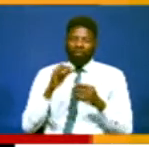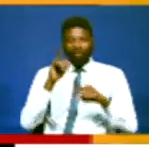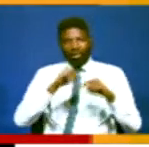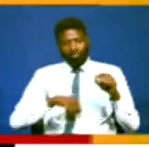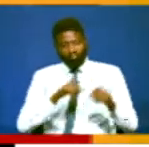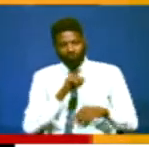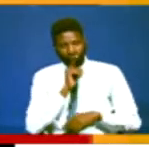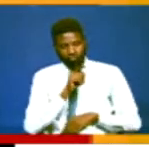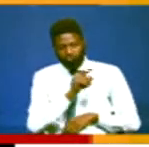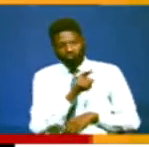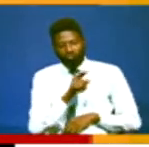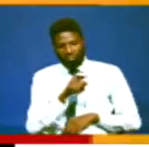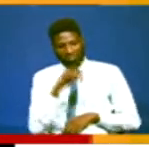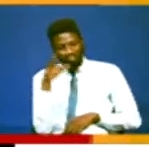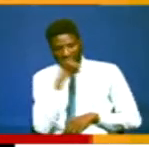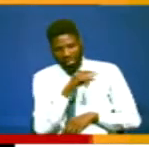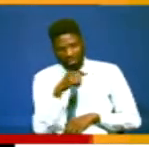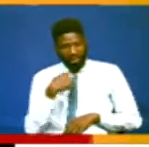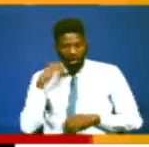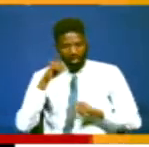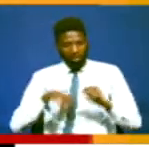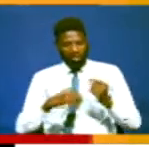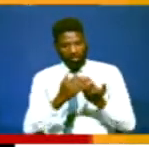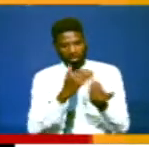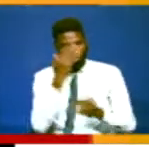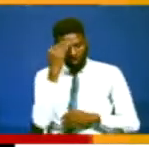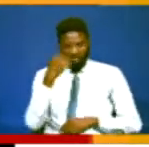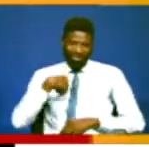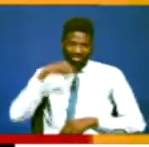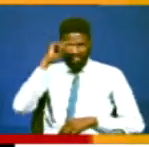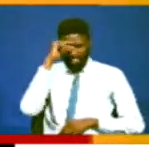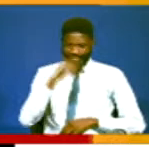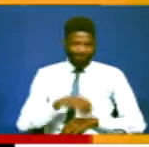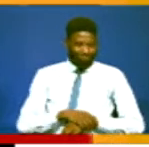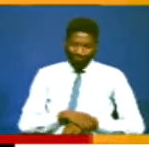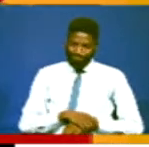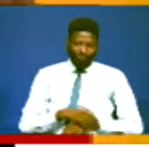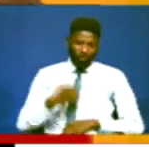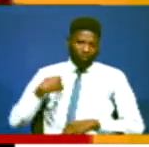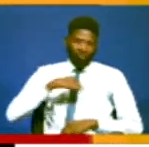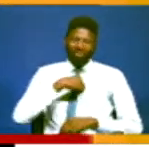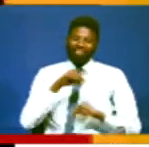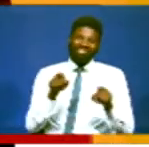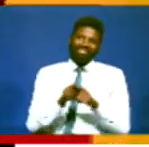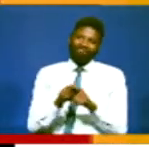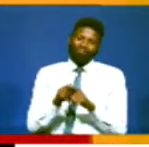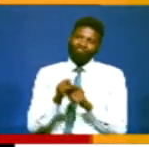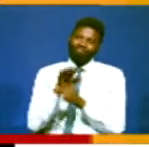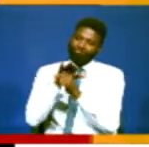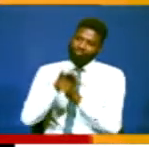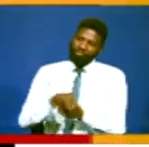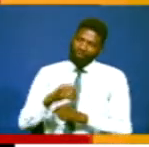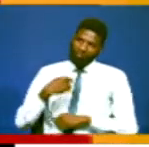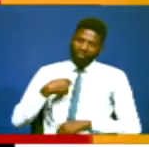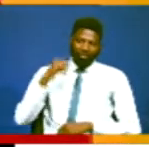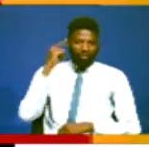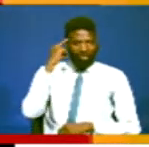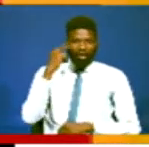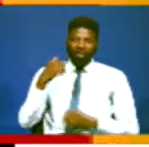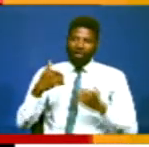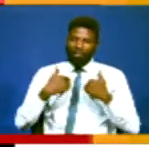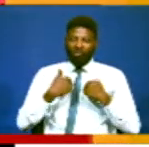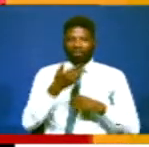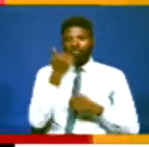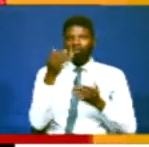mapungufu fulani, sasa sikushughuliki kwa sababu mimi ni serikali, basi tutakuwa tunaua. No. Nadhani kuna njia nzuri ambayo tunastahili